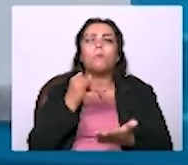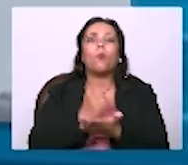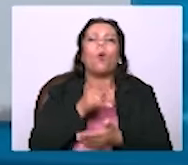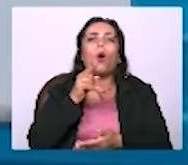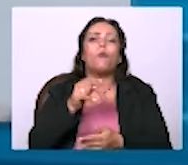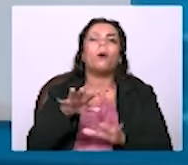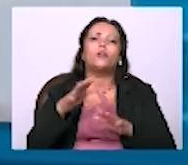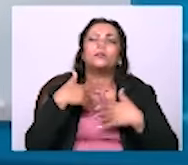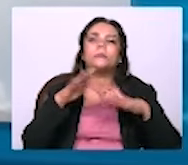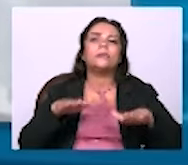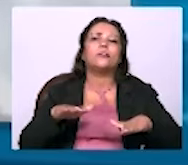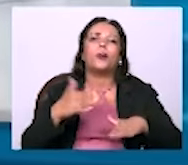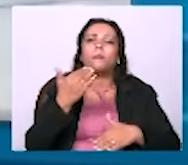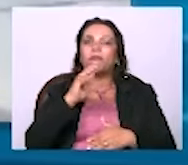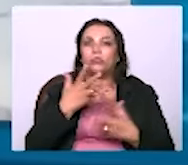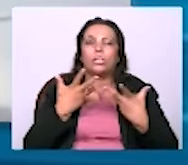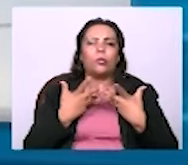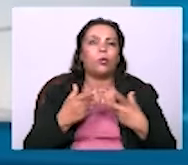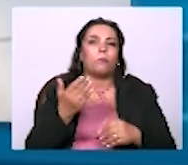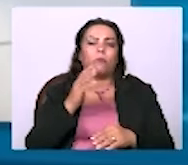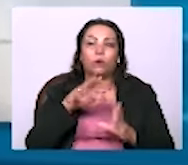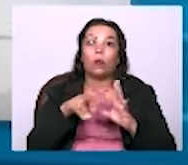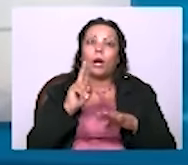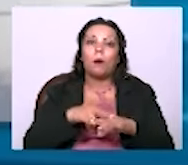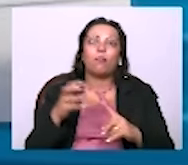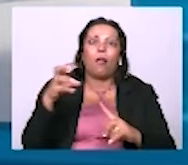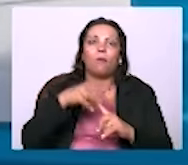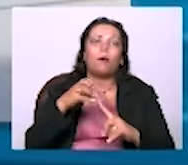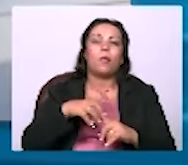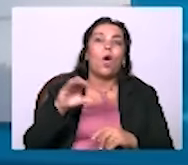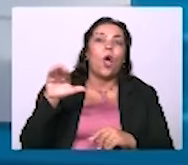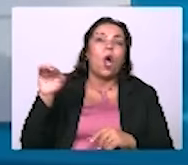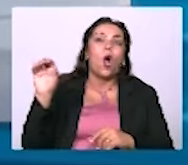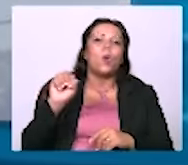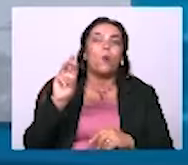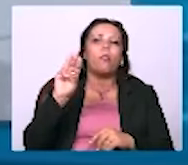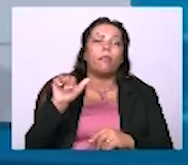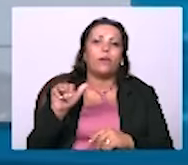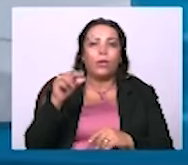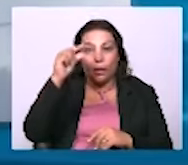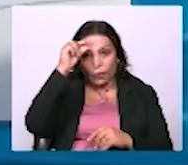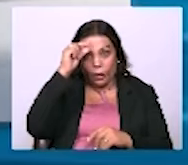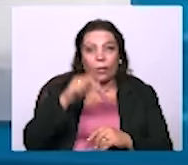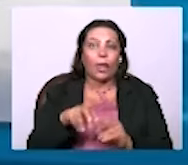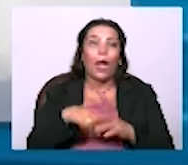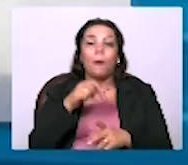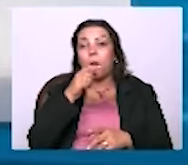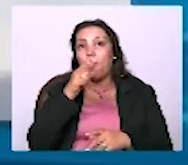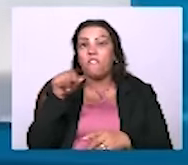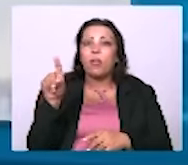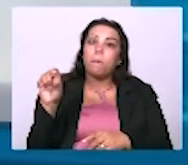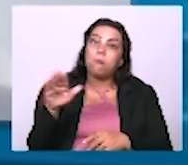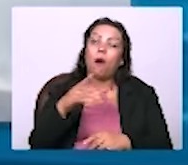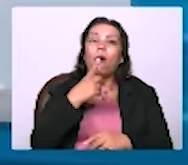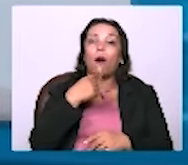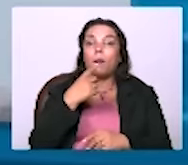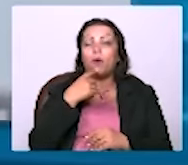الاستقرار وايضا هجمات الحوثي المدعوم من ايران في البحر